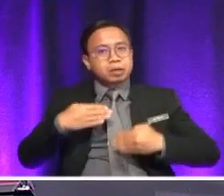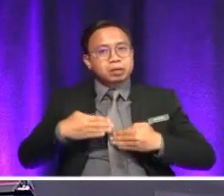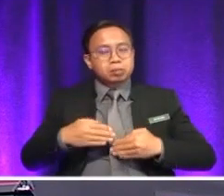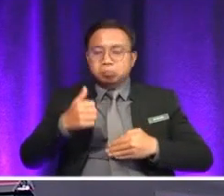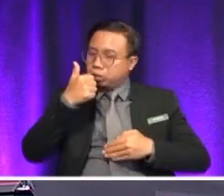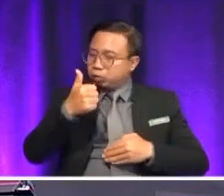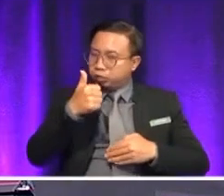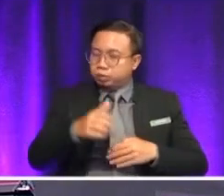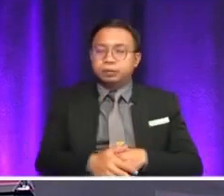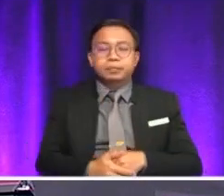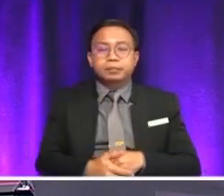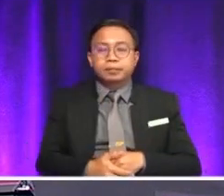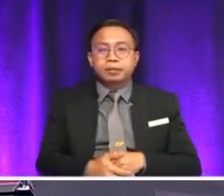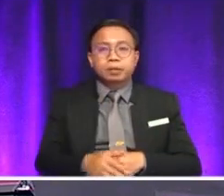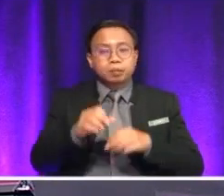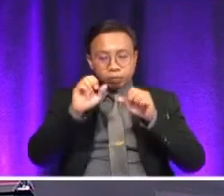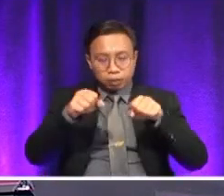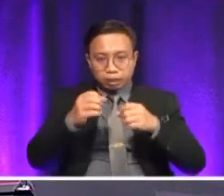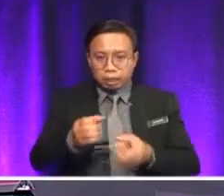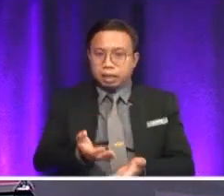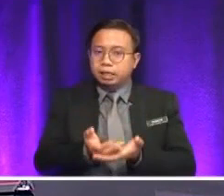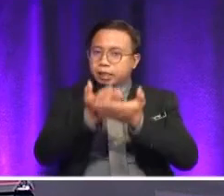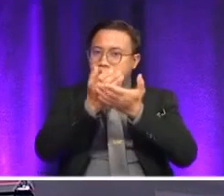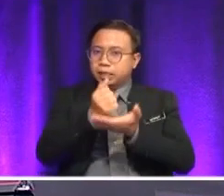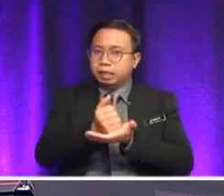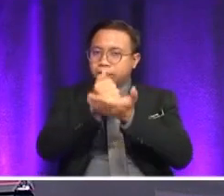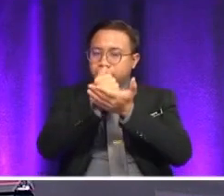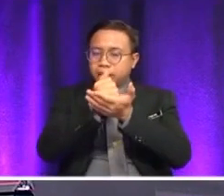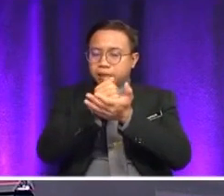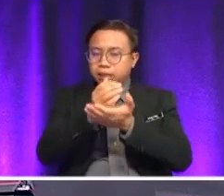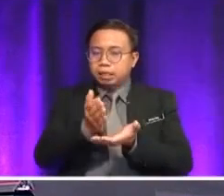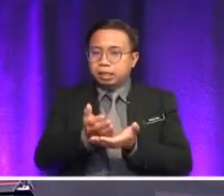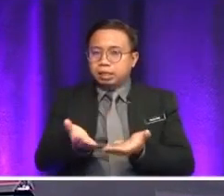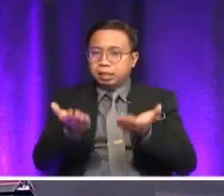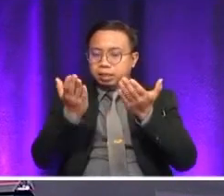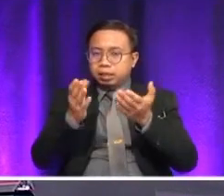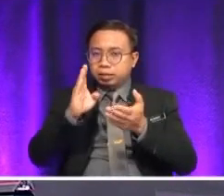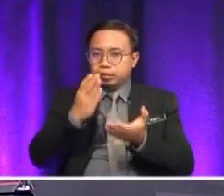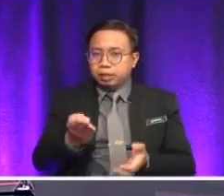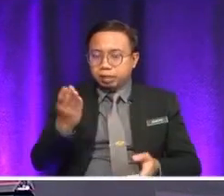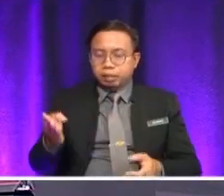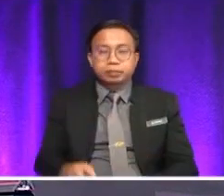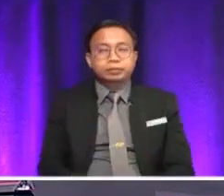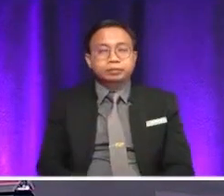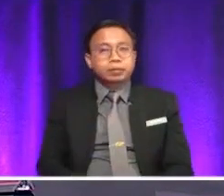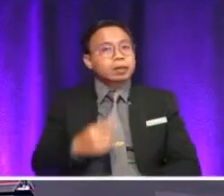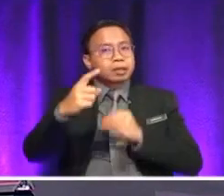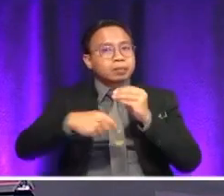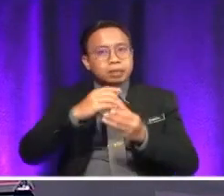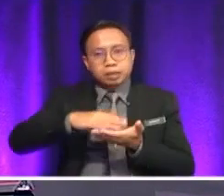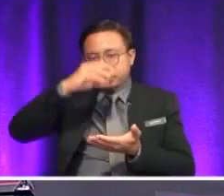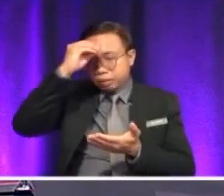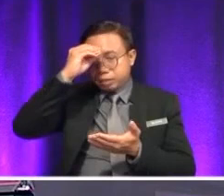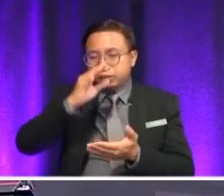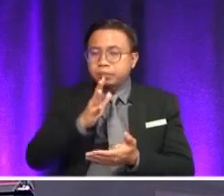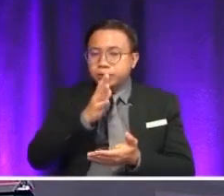angkat beban itu. Okey, satu lagi dalam pelajaran. Apa stres yang positif? Contoh, parent